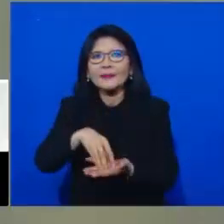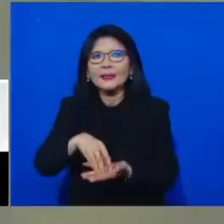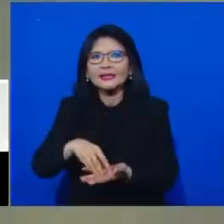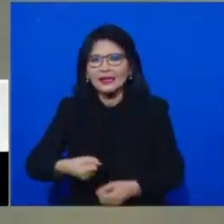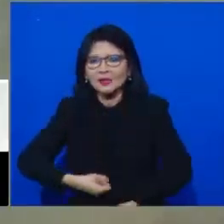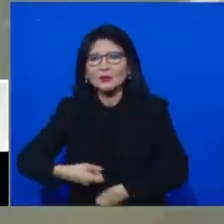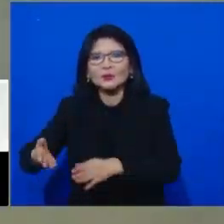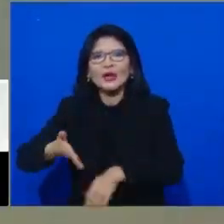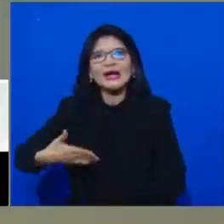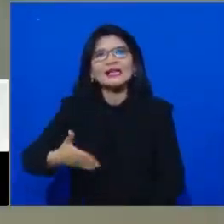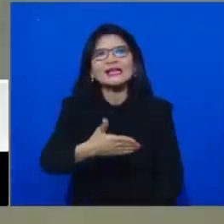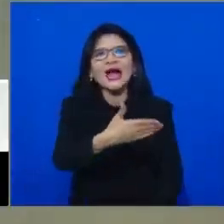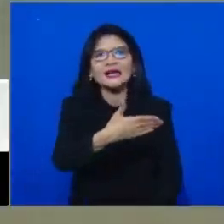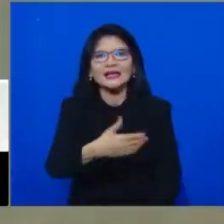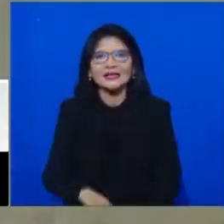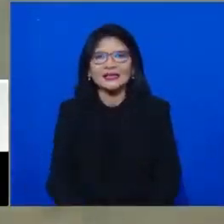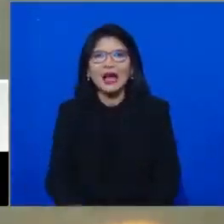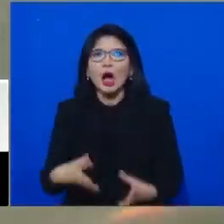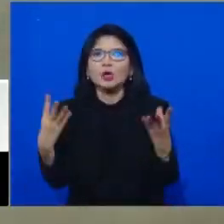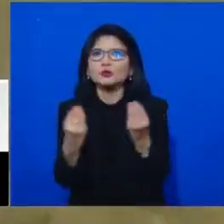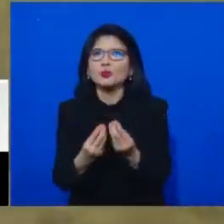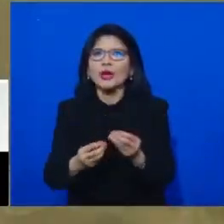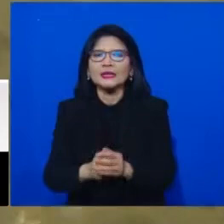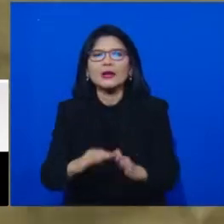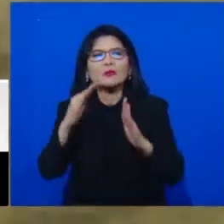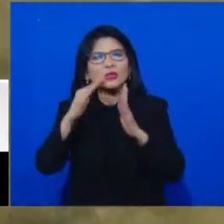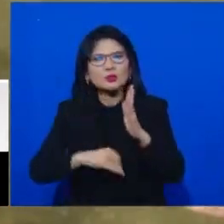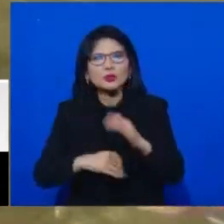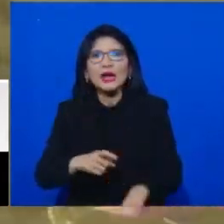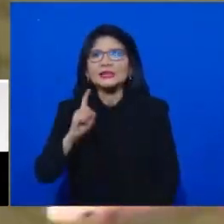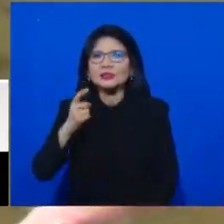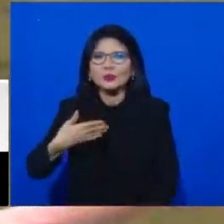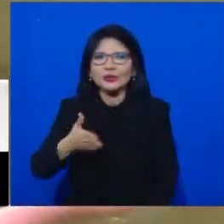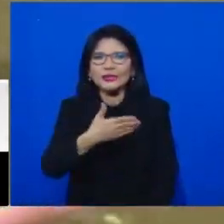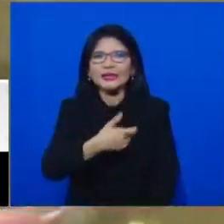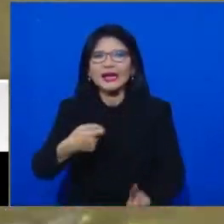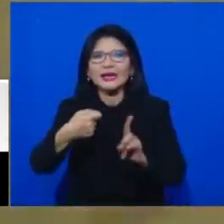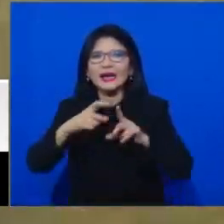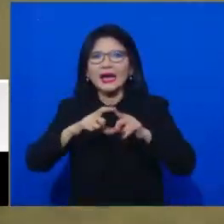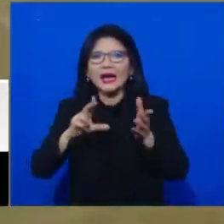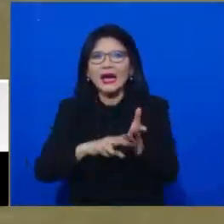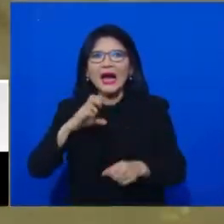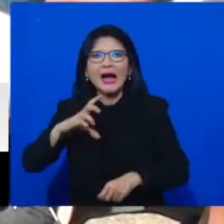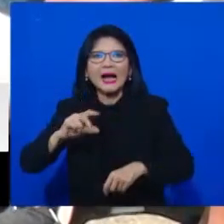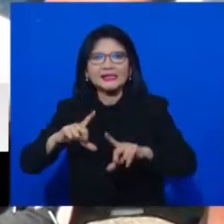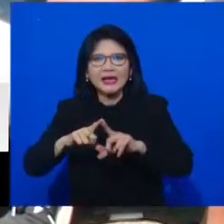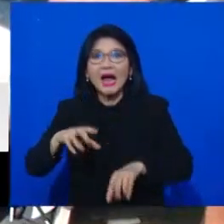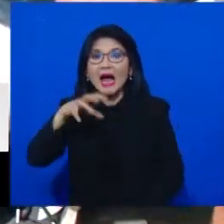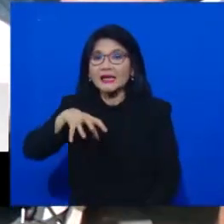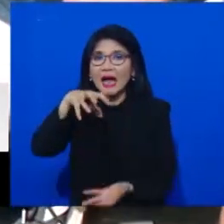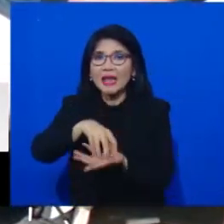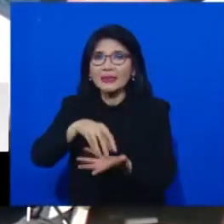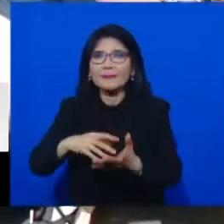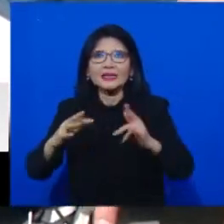ikan endemik Sungai Cikapundung yang jumlahnya semakin menurun. Salah satunya ikan kancra. Ada pula tempat penampungan air dari